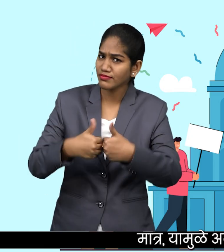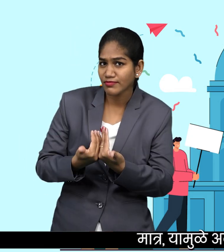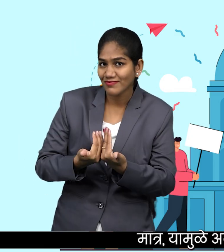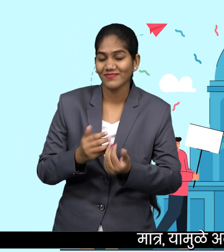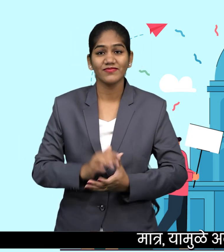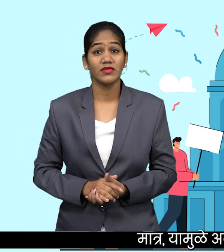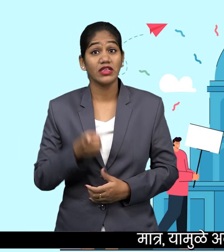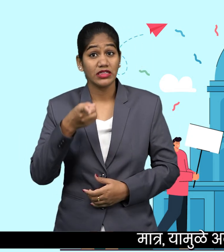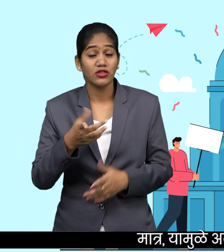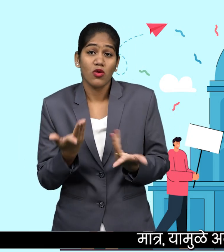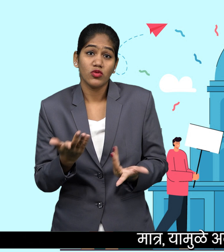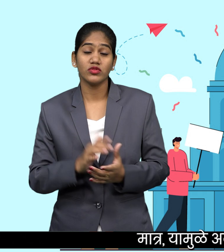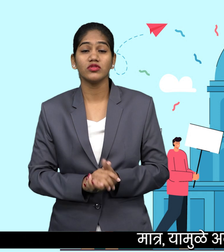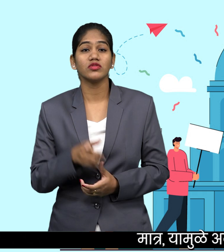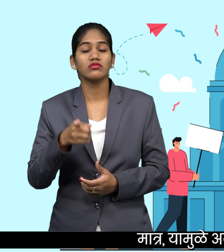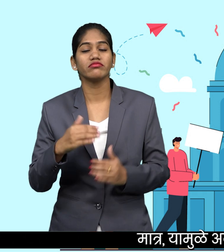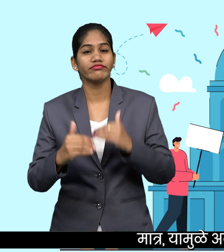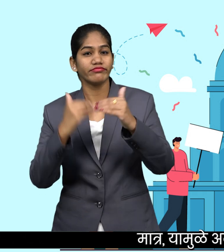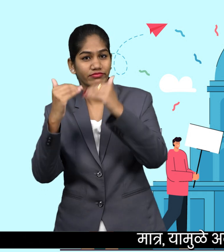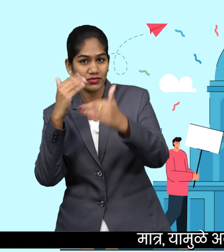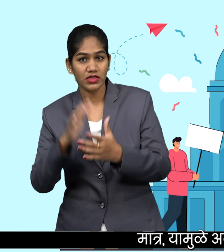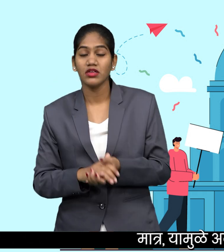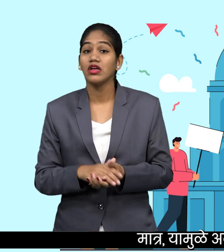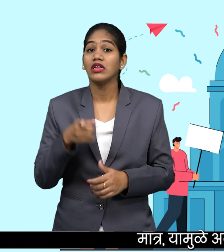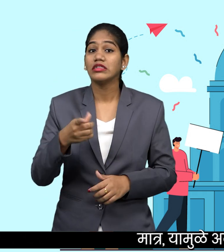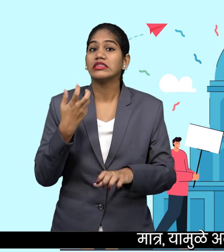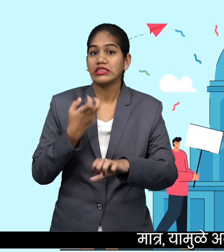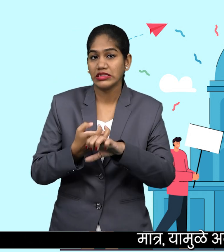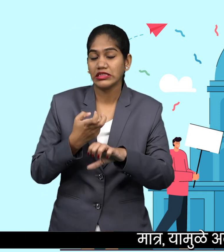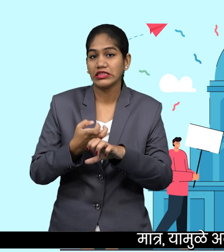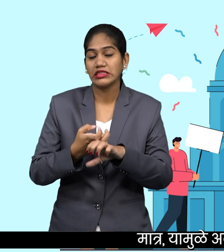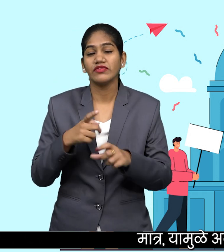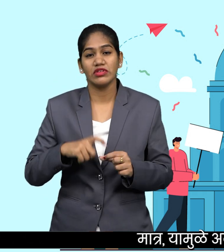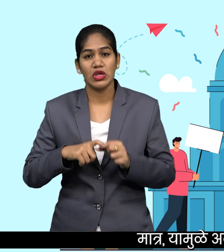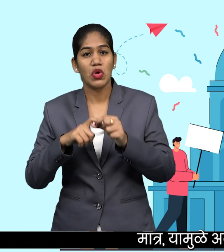मात्र यामुळे अवघड प्रश्नही निर्माण झाले असून